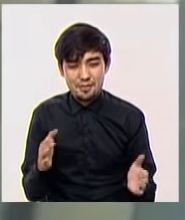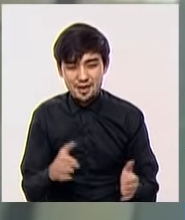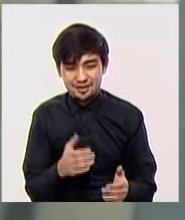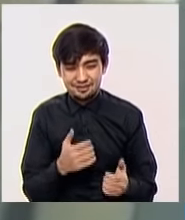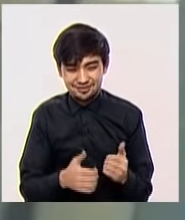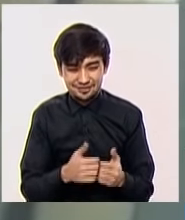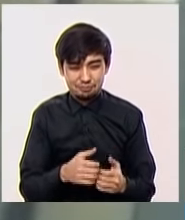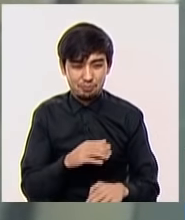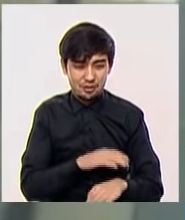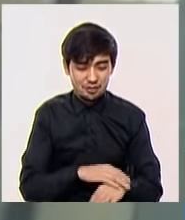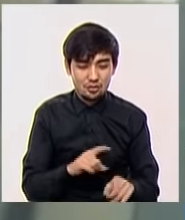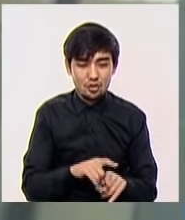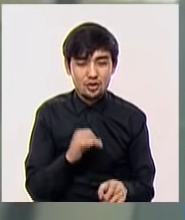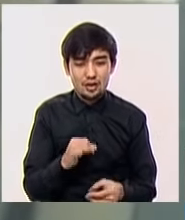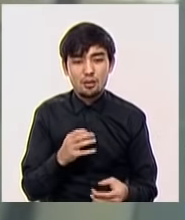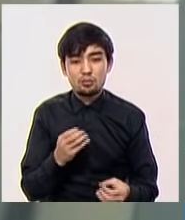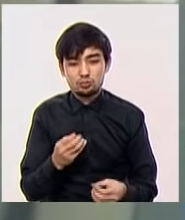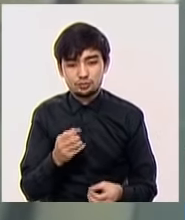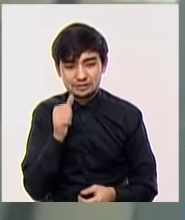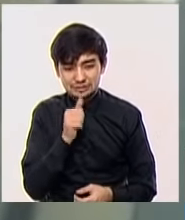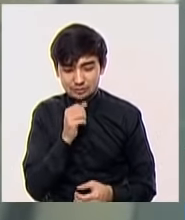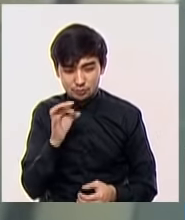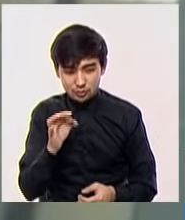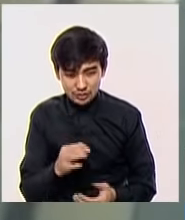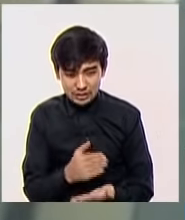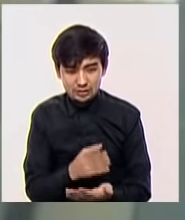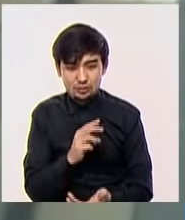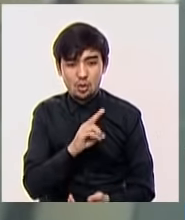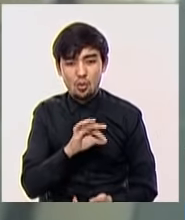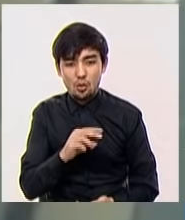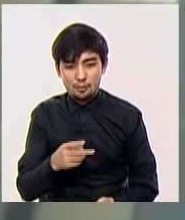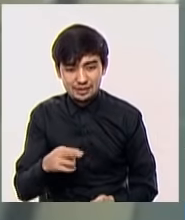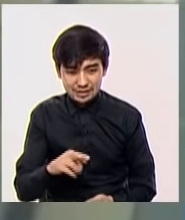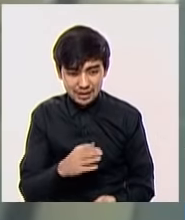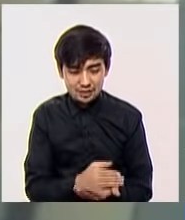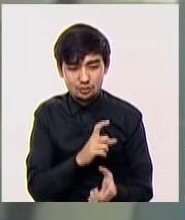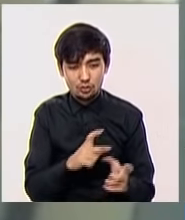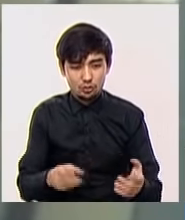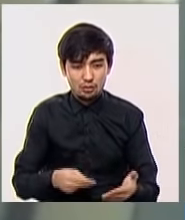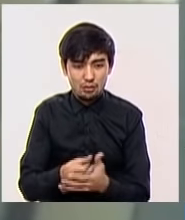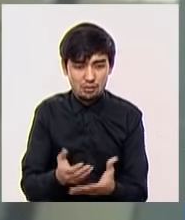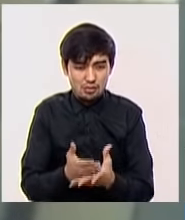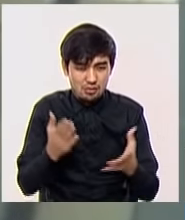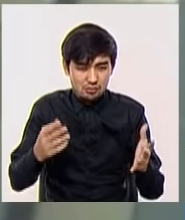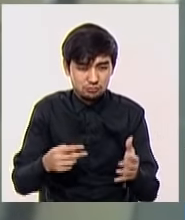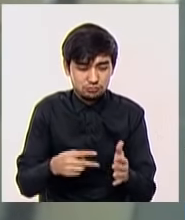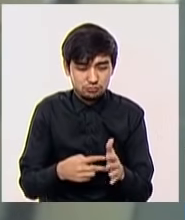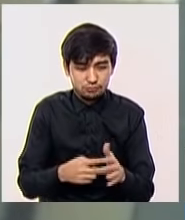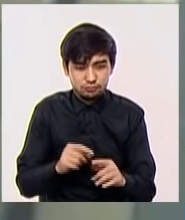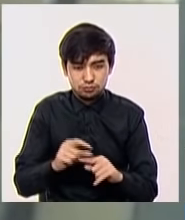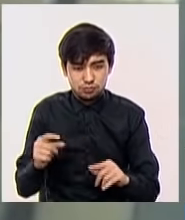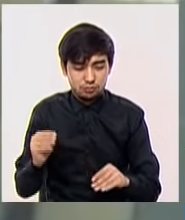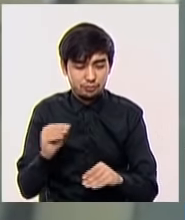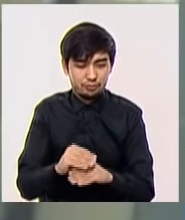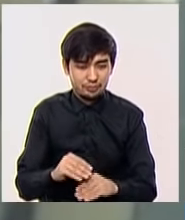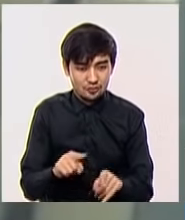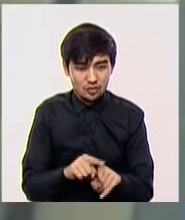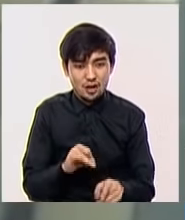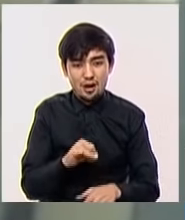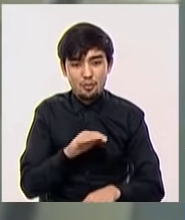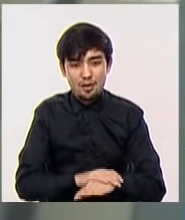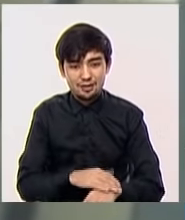плюс есть скрытые проценты комиссии злоупотребления в итоге люди переплачивать гигантские суммы но чтобы было понятно банки